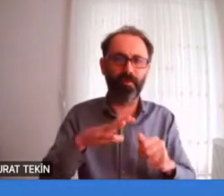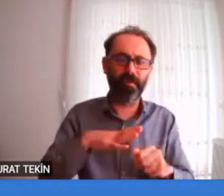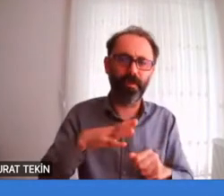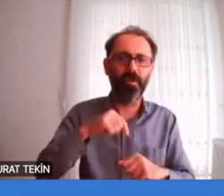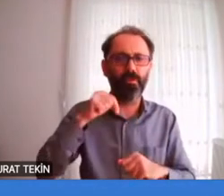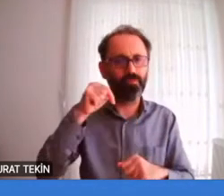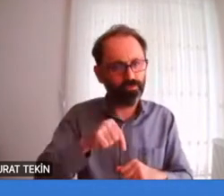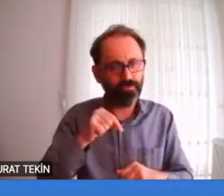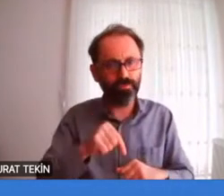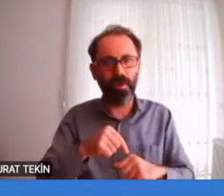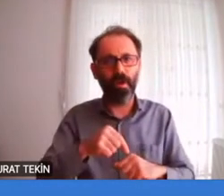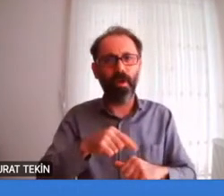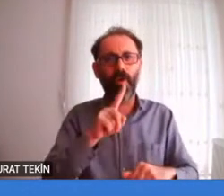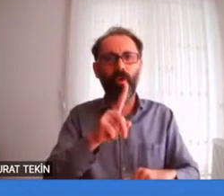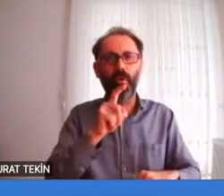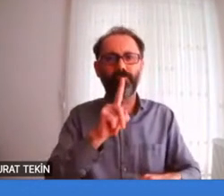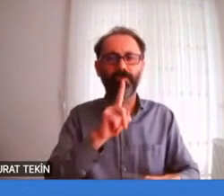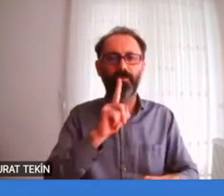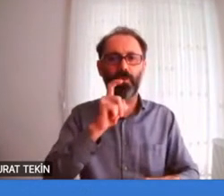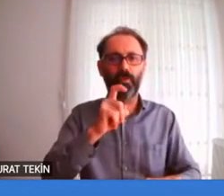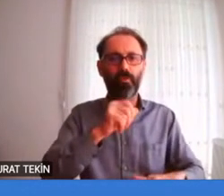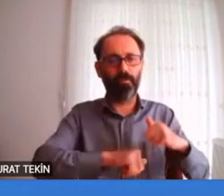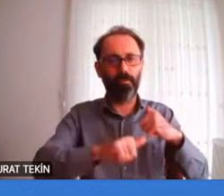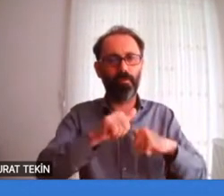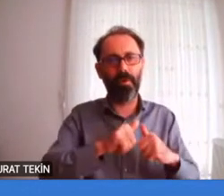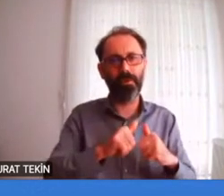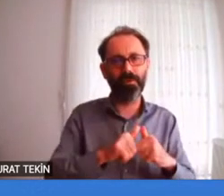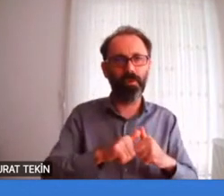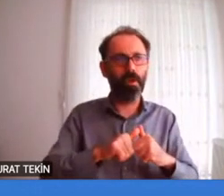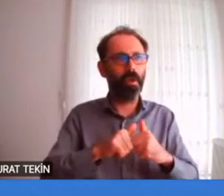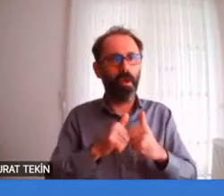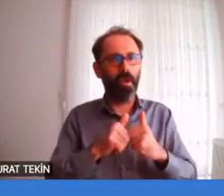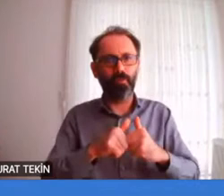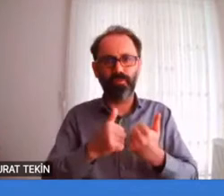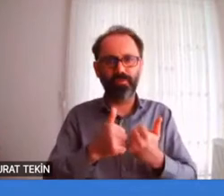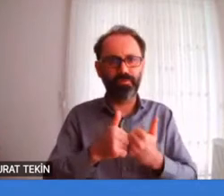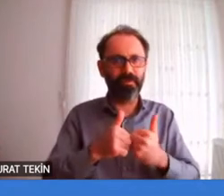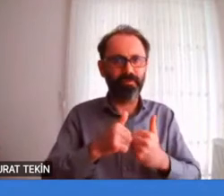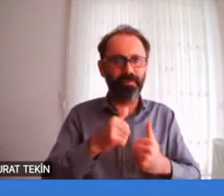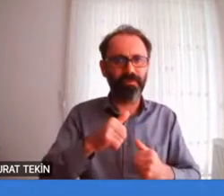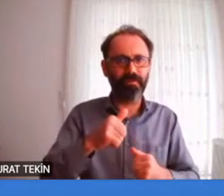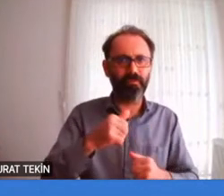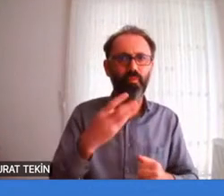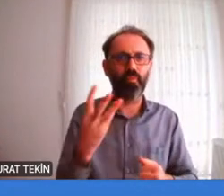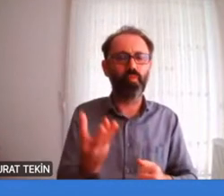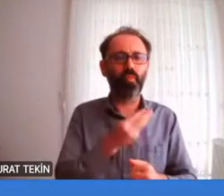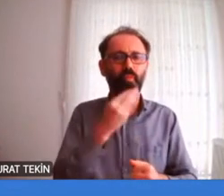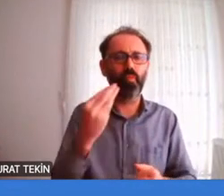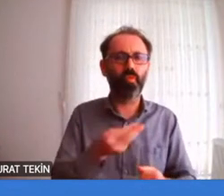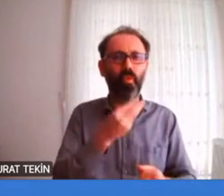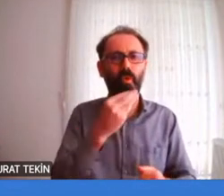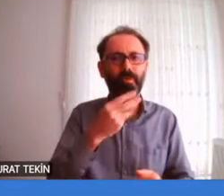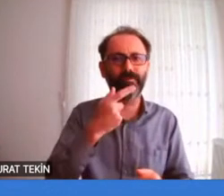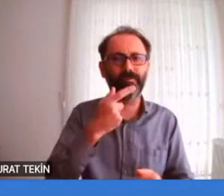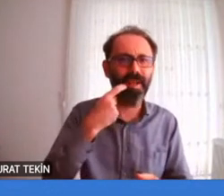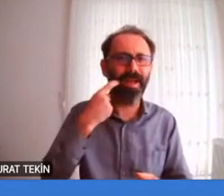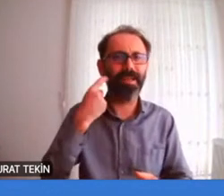binalarının yapıldığı tarihe bakıldığımızda böyle bir kavramın olmadığı bir dönem. O yüzden dönüştürmek biraz